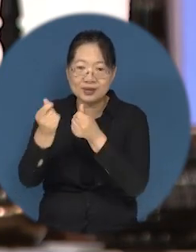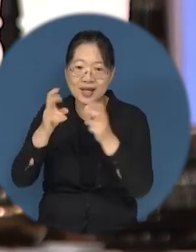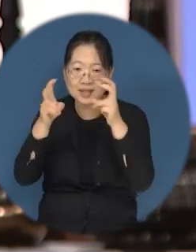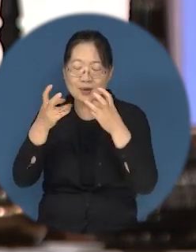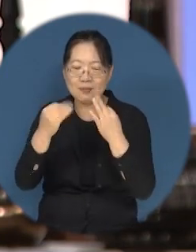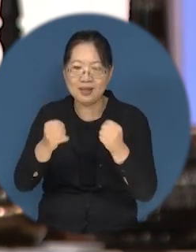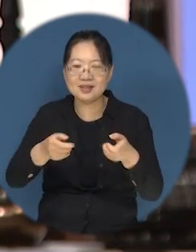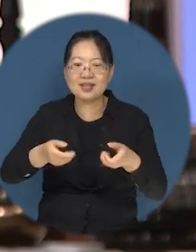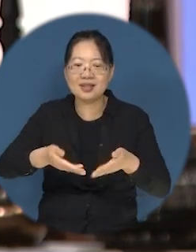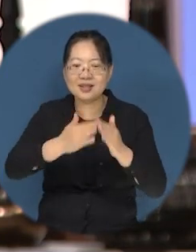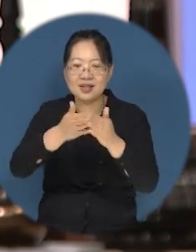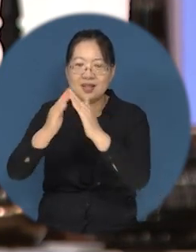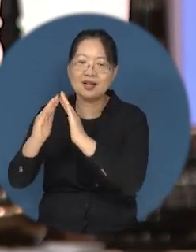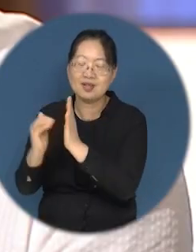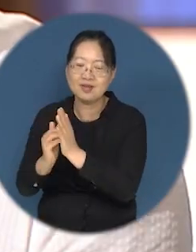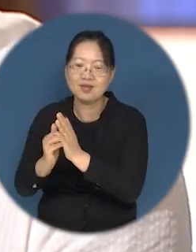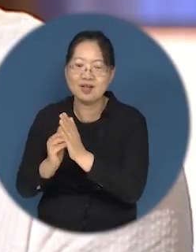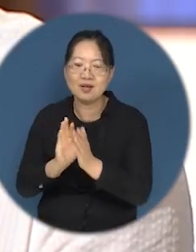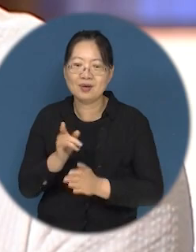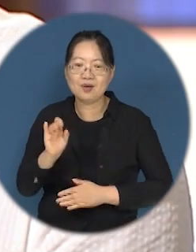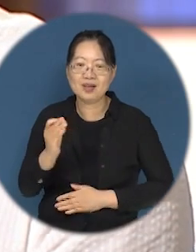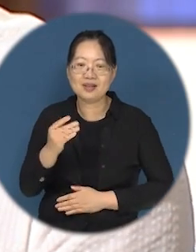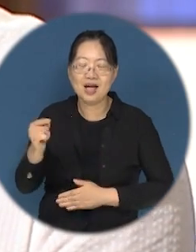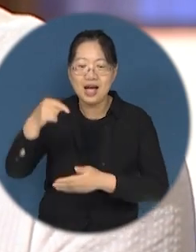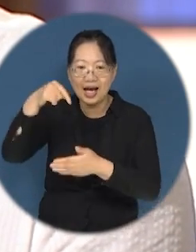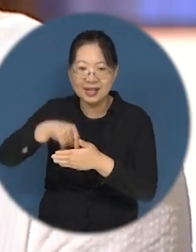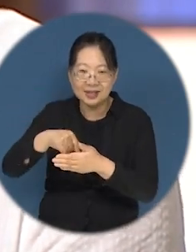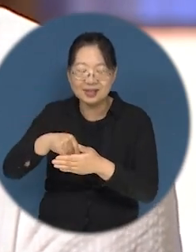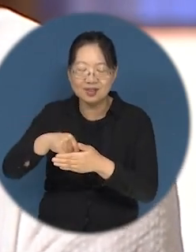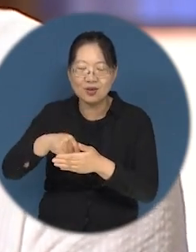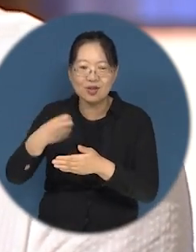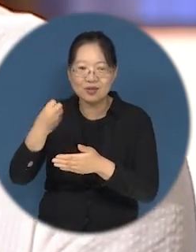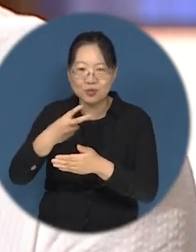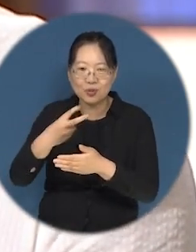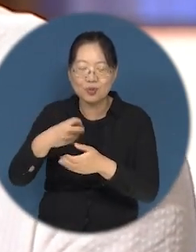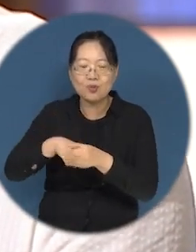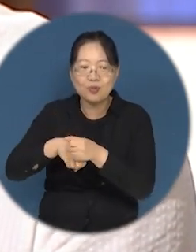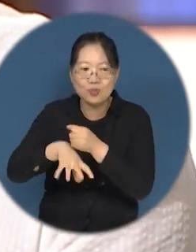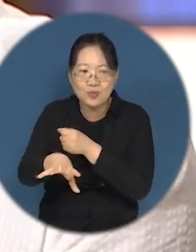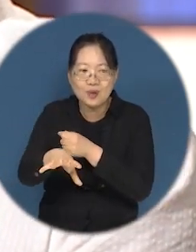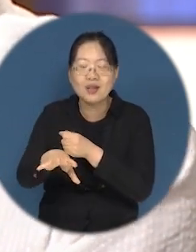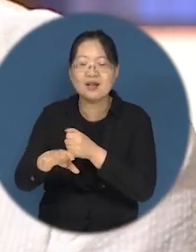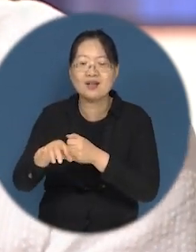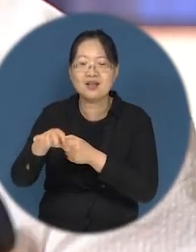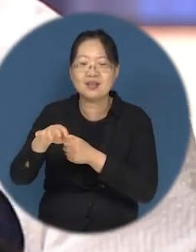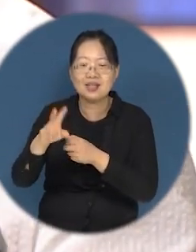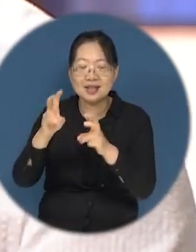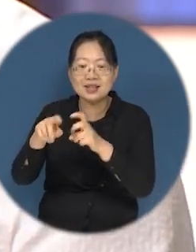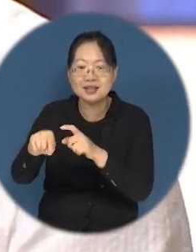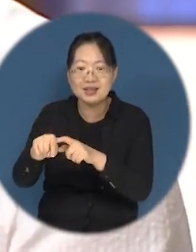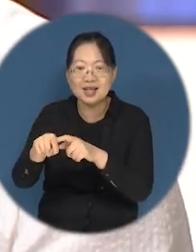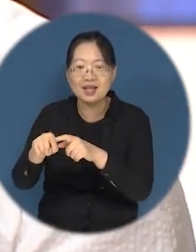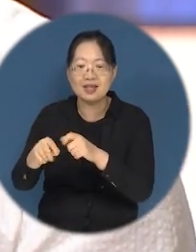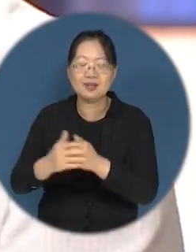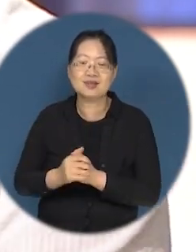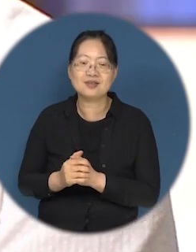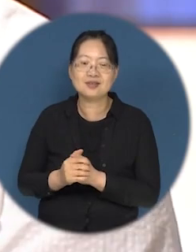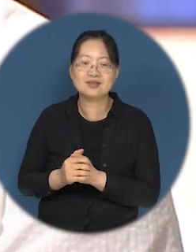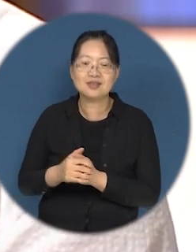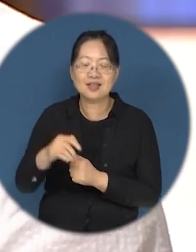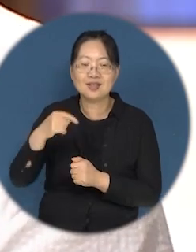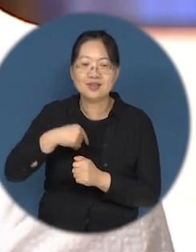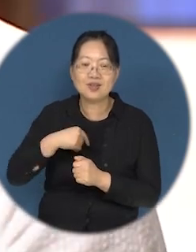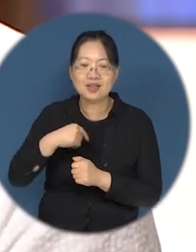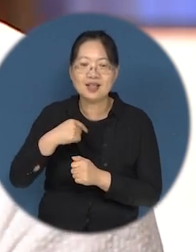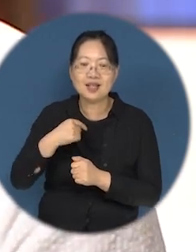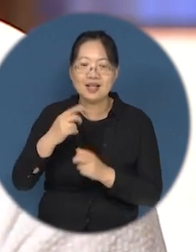많이 나왔고요. 예. 그리고 베어베터 안에서 인큐베이팅 해가지고 나간 것 같은 거기는 안에 2년 정도 있다가 나간